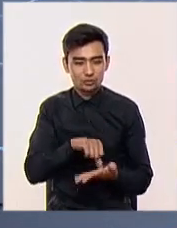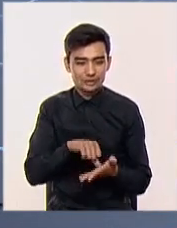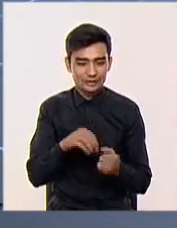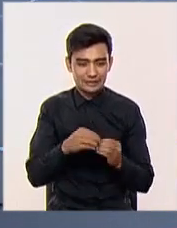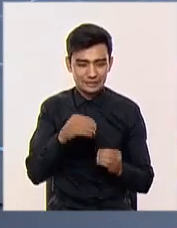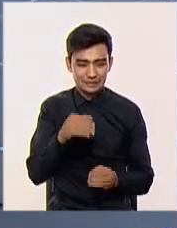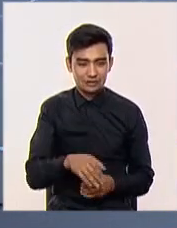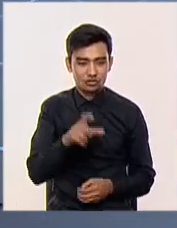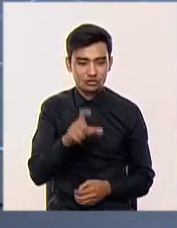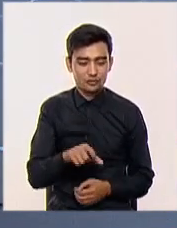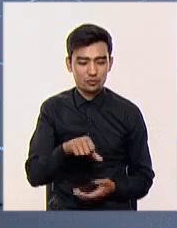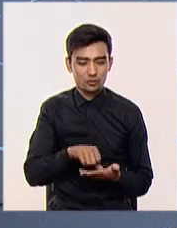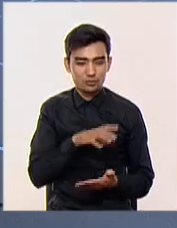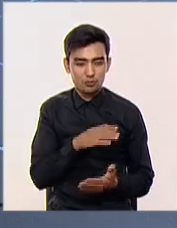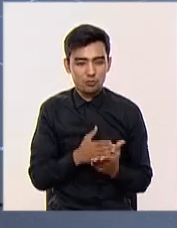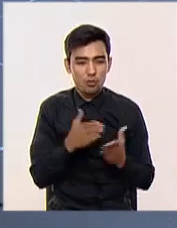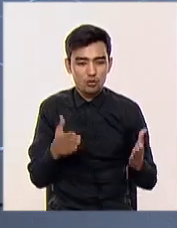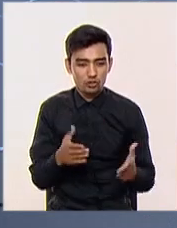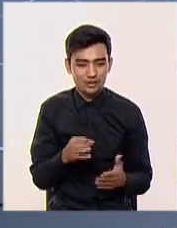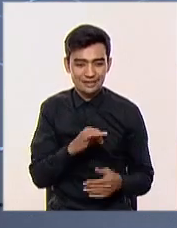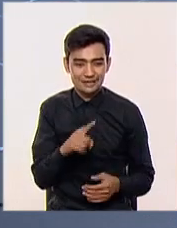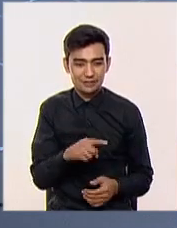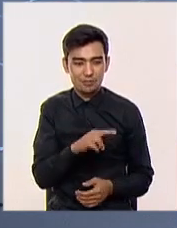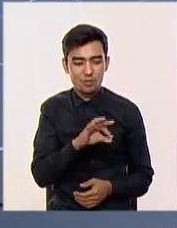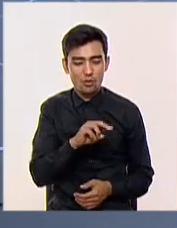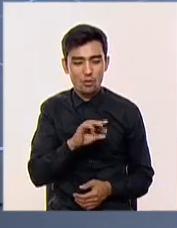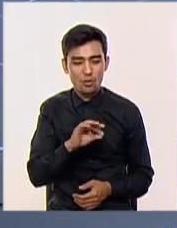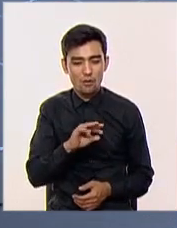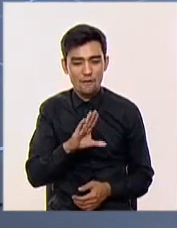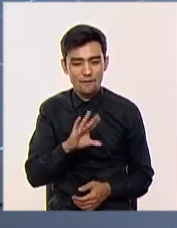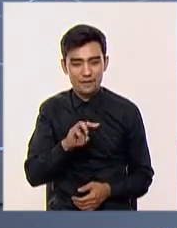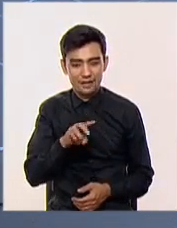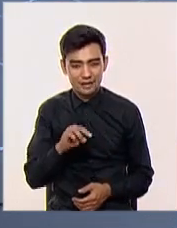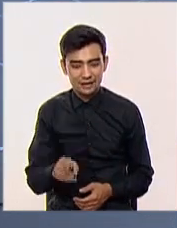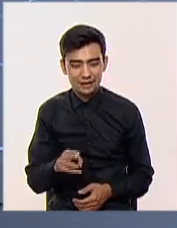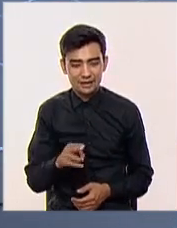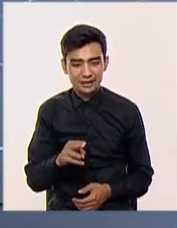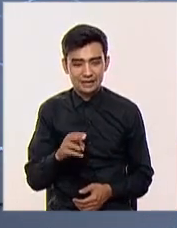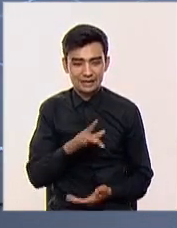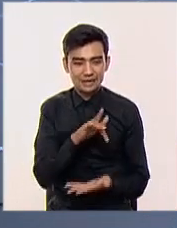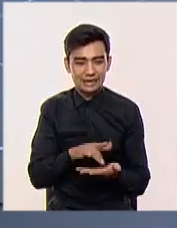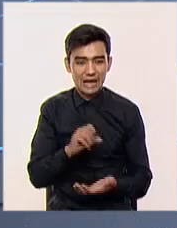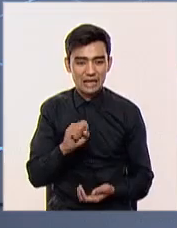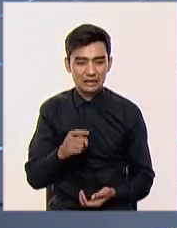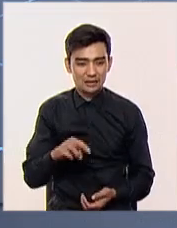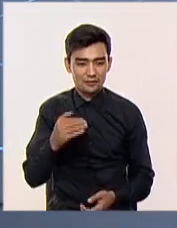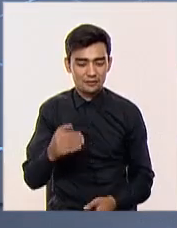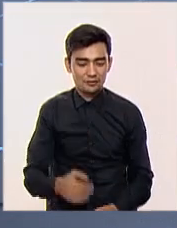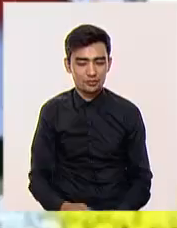10 тысяч человек. Большая часть паломники из Центральной Азии. Давайте посмотрим, как это